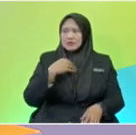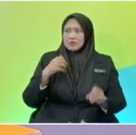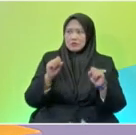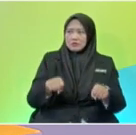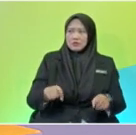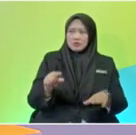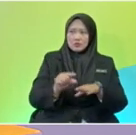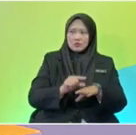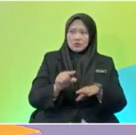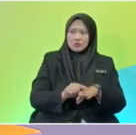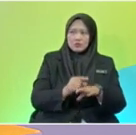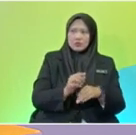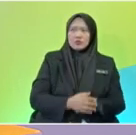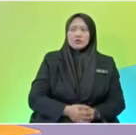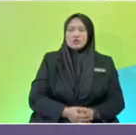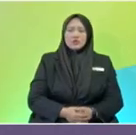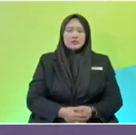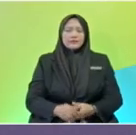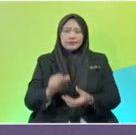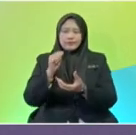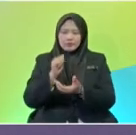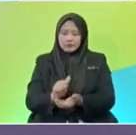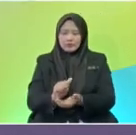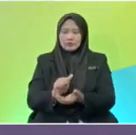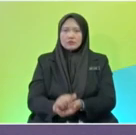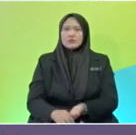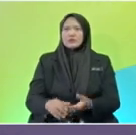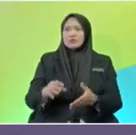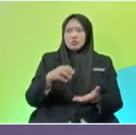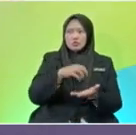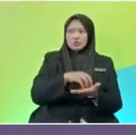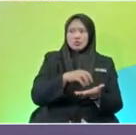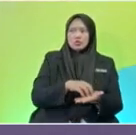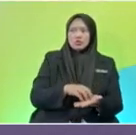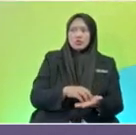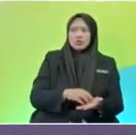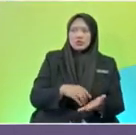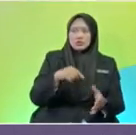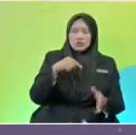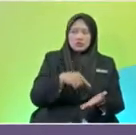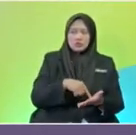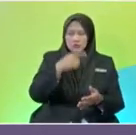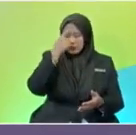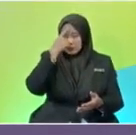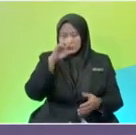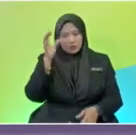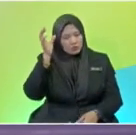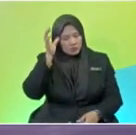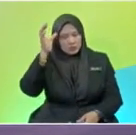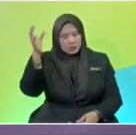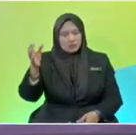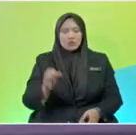tak kasih ini ah jadi dipilih nampak lah ini terutama adalah pengungsian dan juga pengumpulan saya juga ganteng